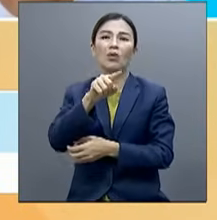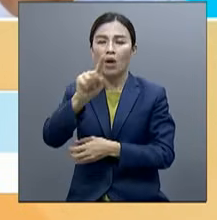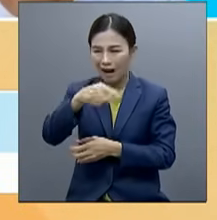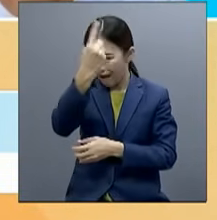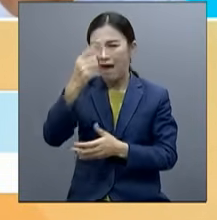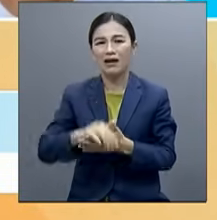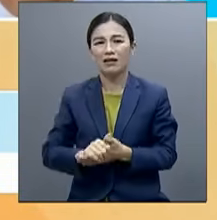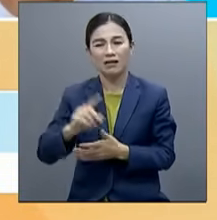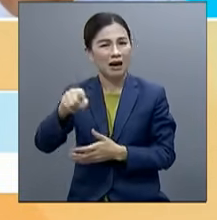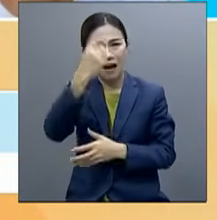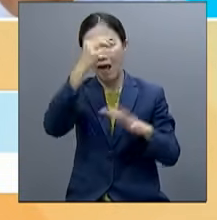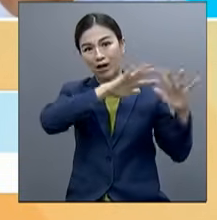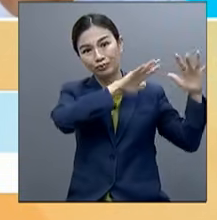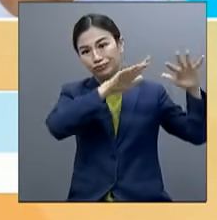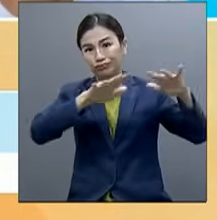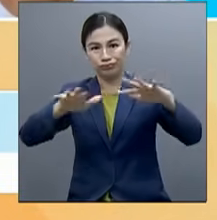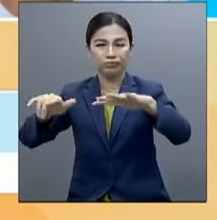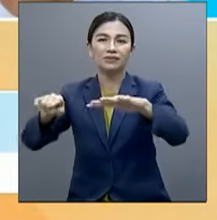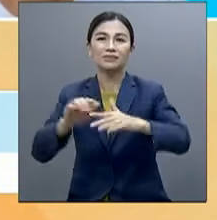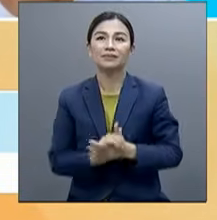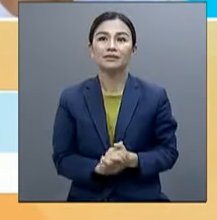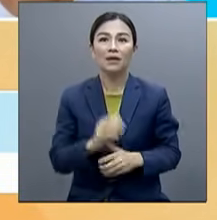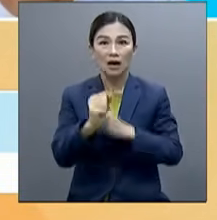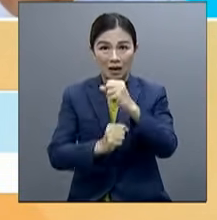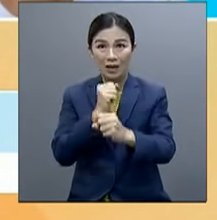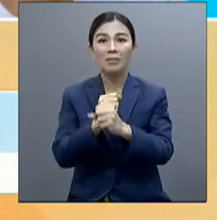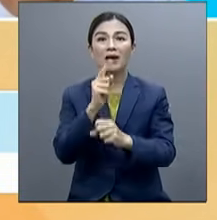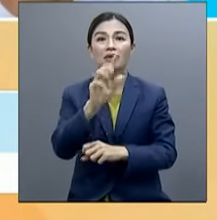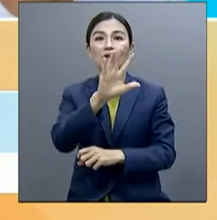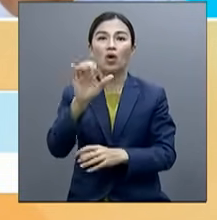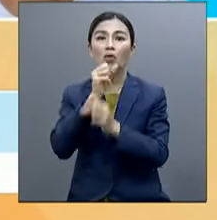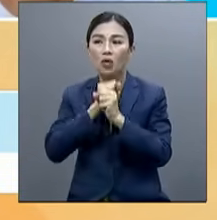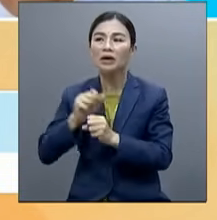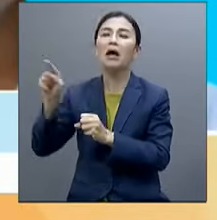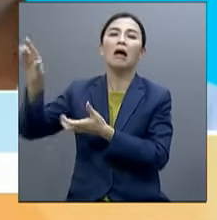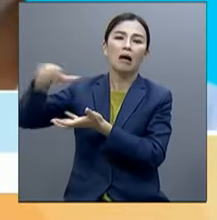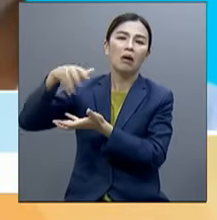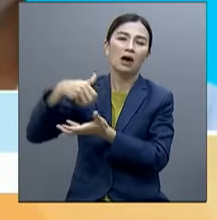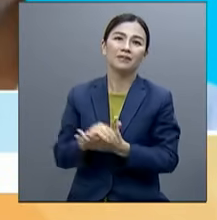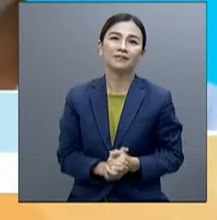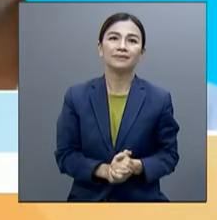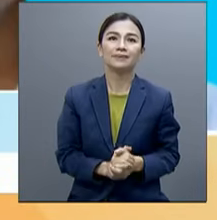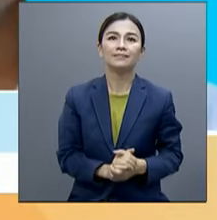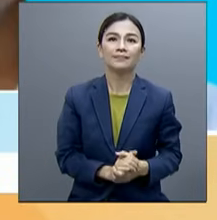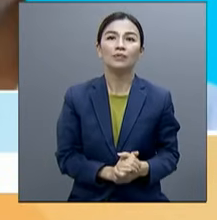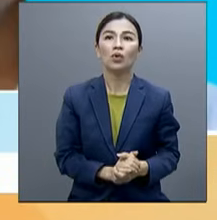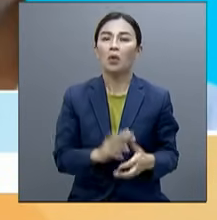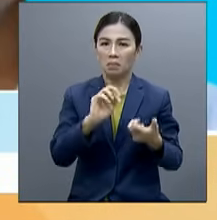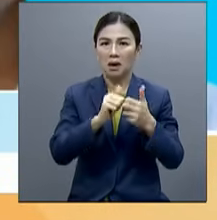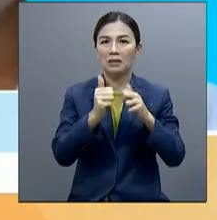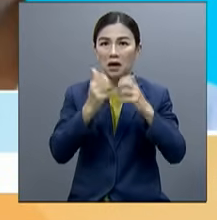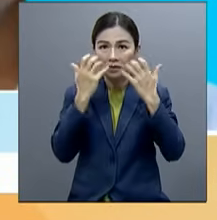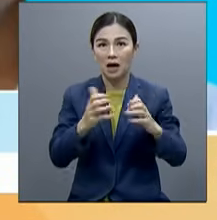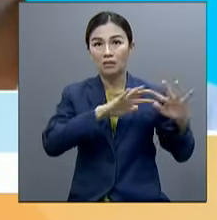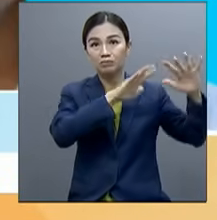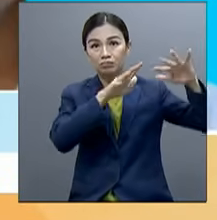ที่เคยเจอมานะครับ ค่ะในรอบ100ปีเลยนะคะถือว่าเป็นอีกหนึ่งเหตุการณ์นะคะที่มีความรุนแรงมากจริงๆค่ะในช่วง